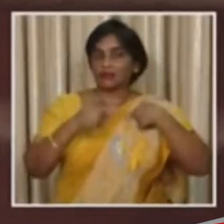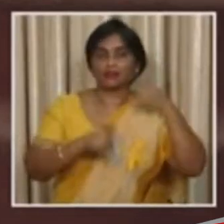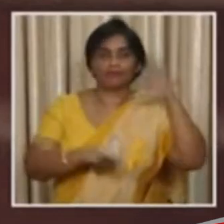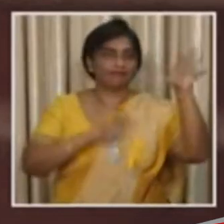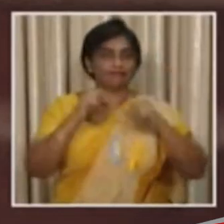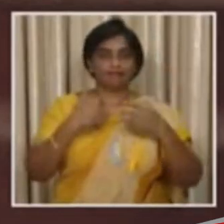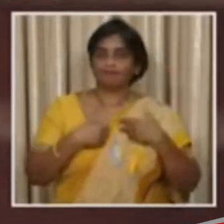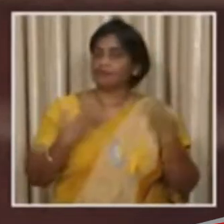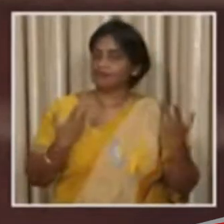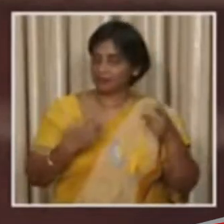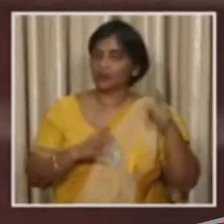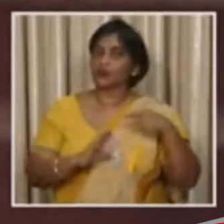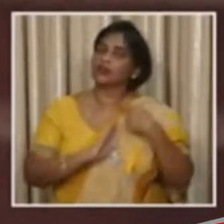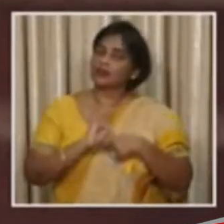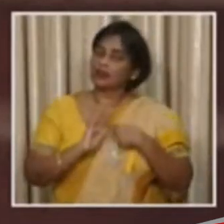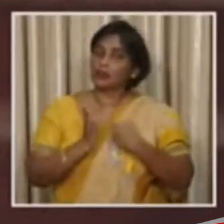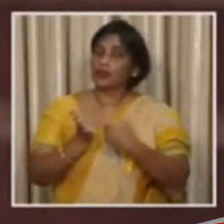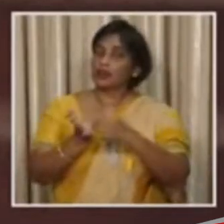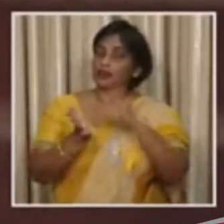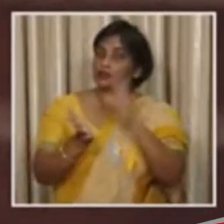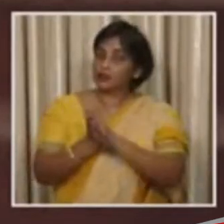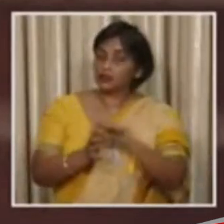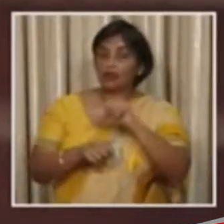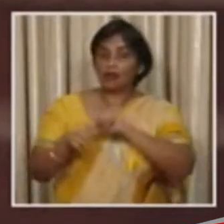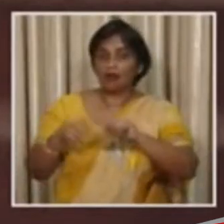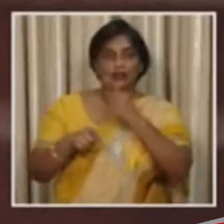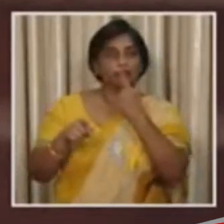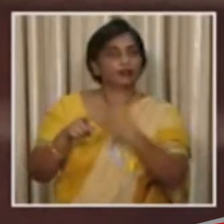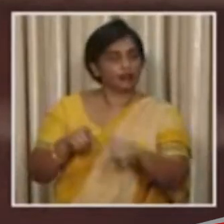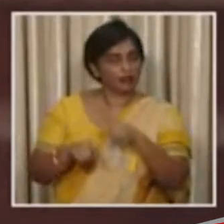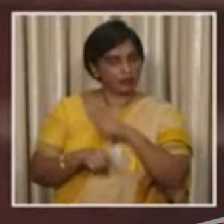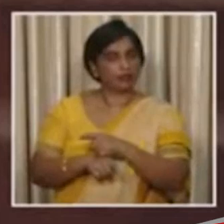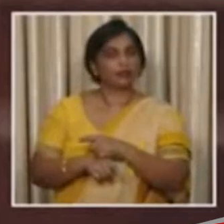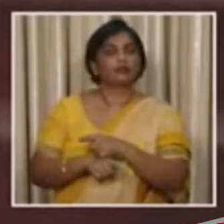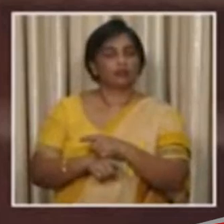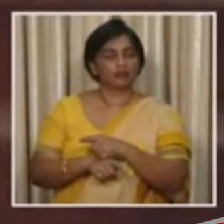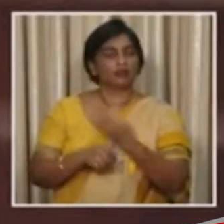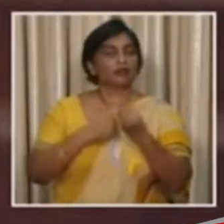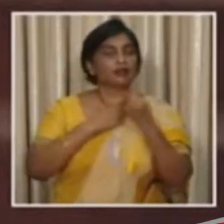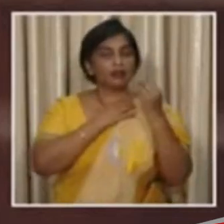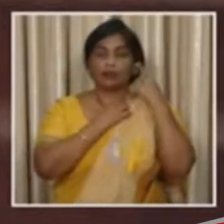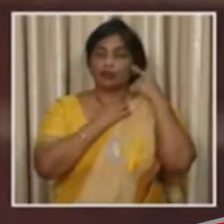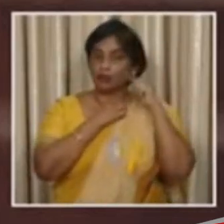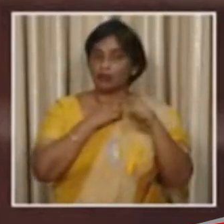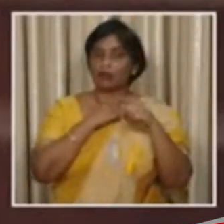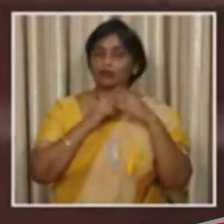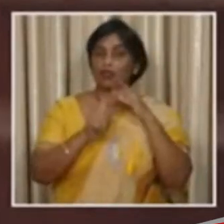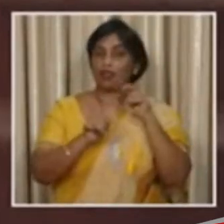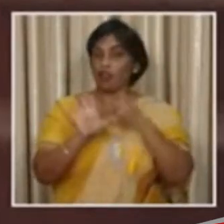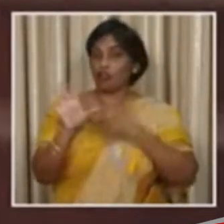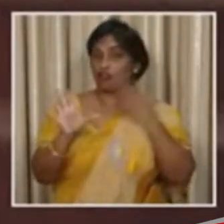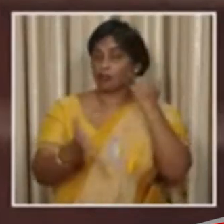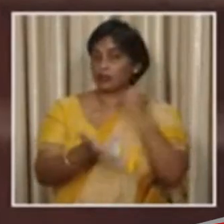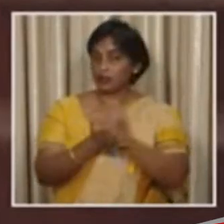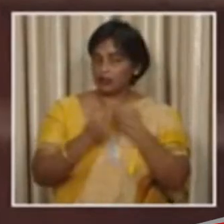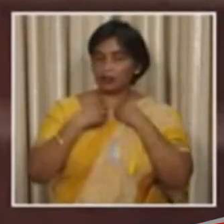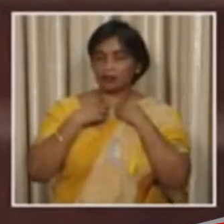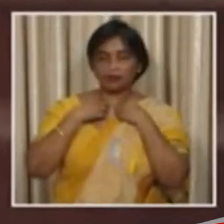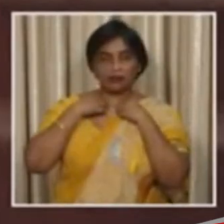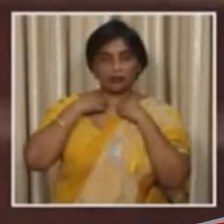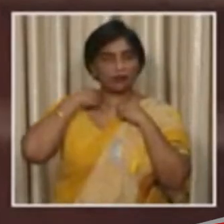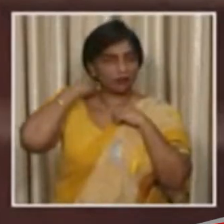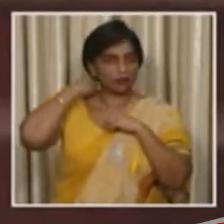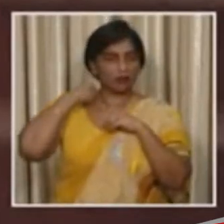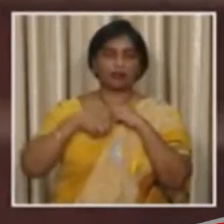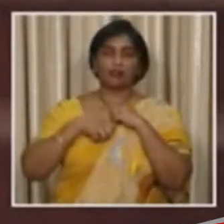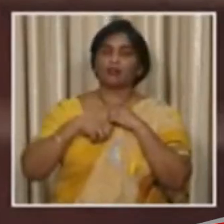බෑ. ඒක ලංකාවේ රෙජිස්ටර්ඩ් ආයතන වලින් පමණයි. ඒගොල්ලන් දෙන්න ඕනේ මේන්ටෙනන්ස් අවුරුදු පහක සාතිකයක්. ඒගොල්ලන් දෙන්න ඕනේ වොරන්ටියක්